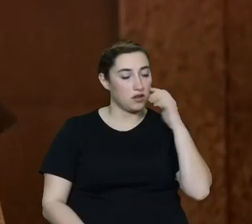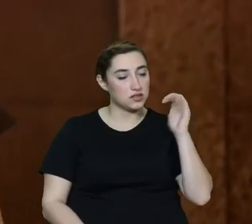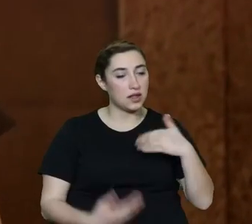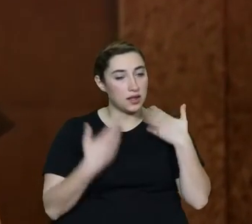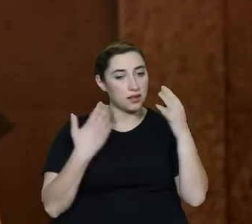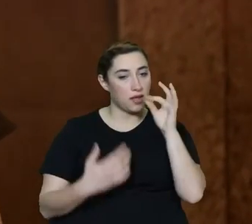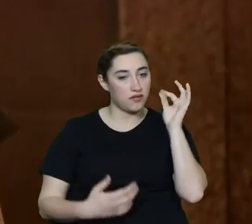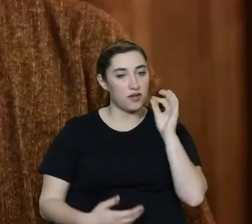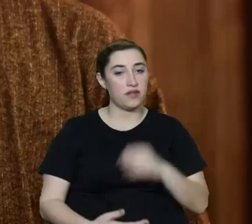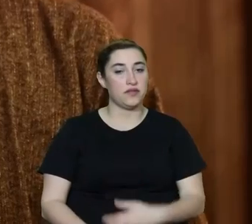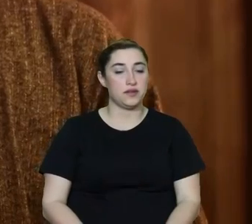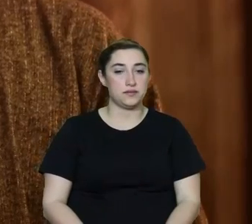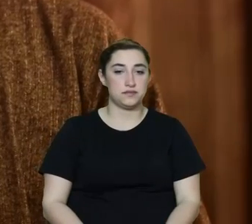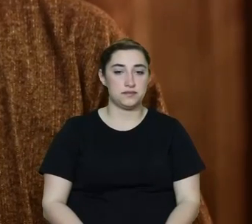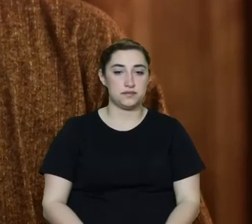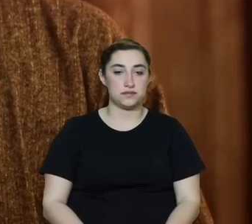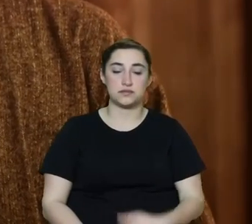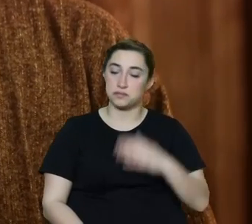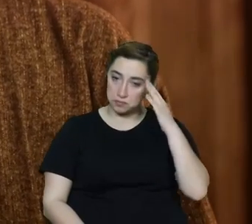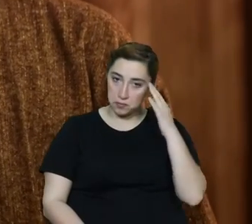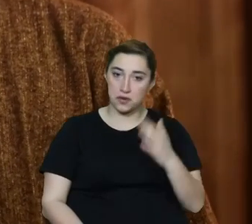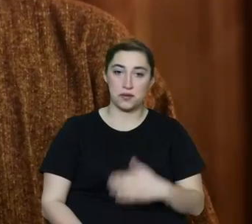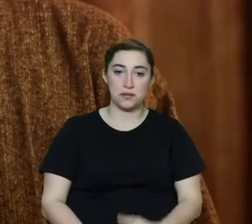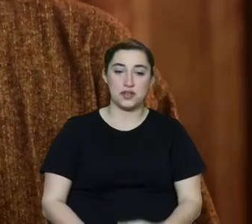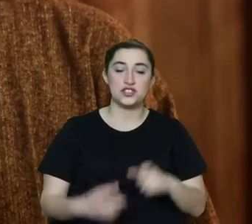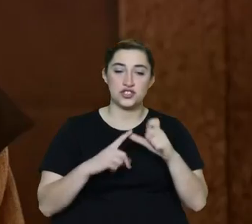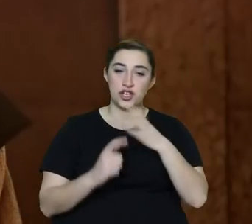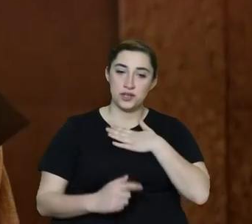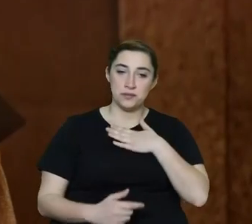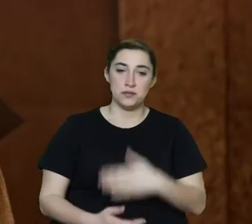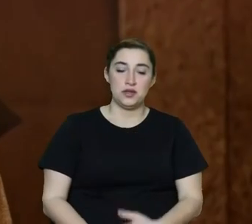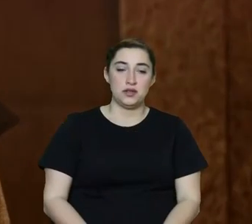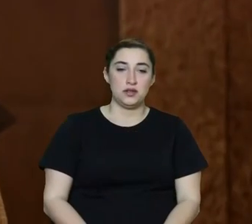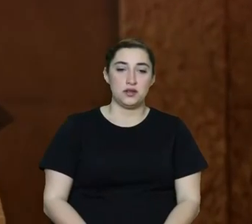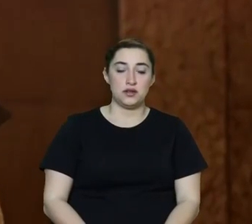geldin Kadı Efendi. Hoş bulduk Şeyh'im.